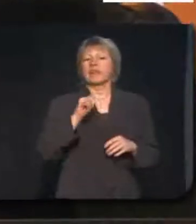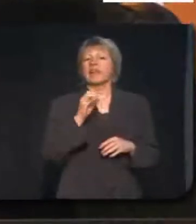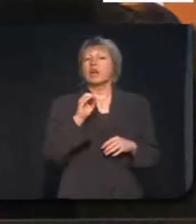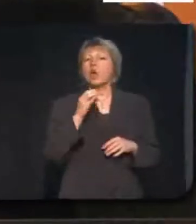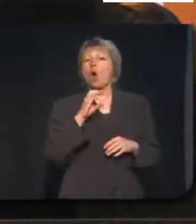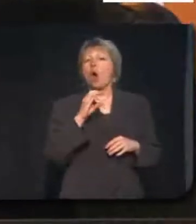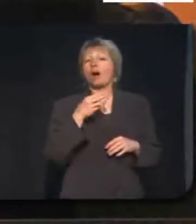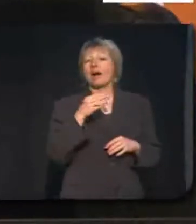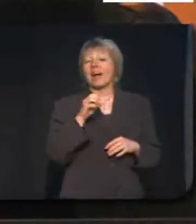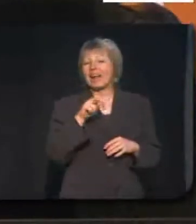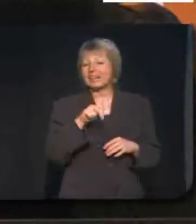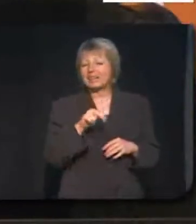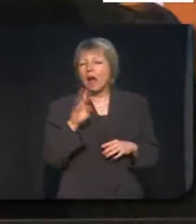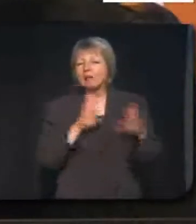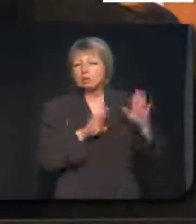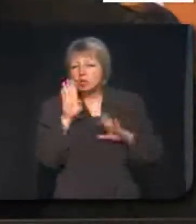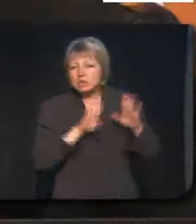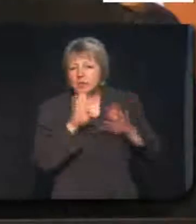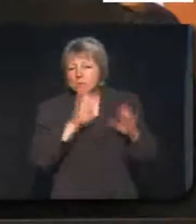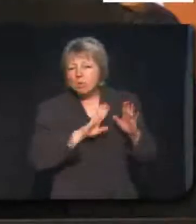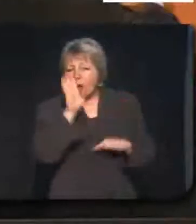Jochen Abstimmung